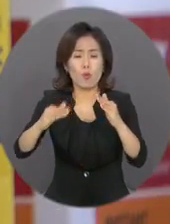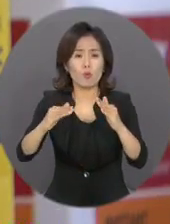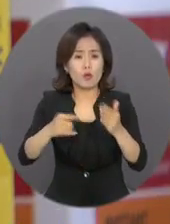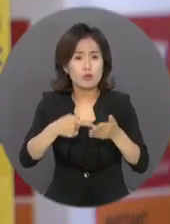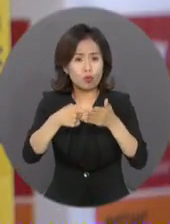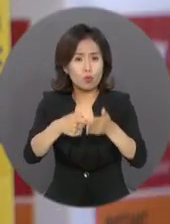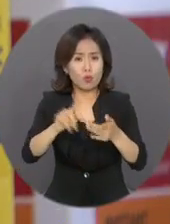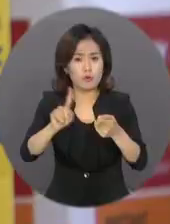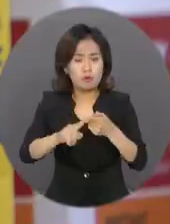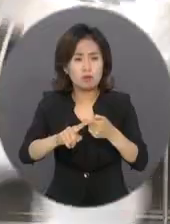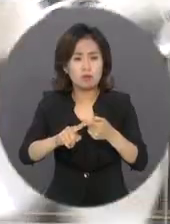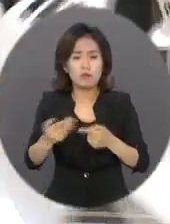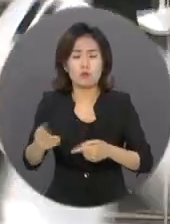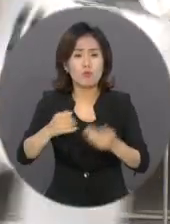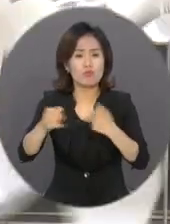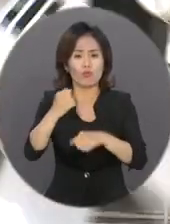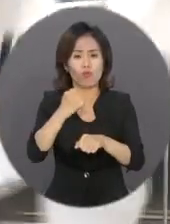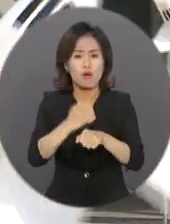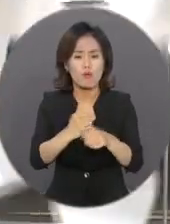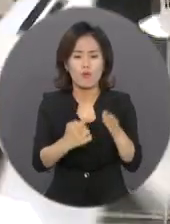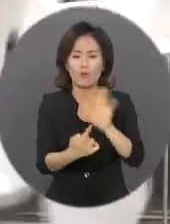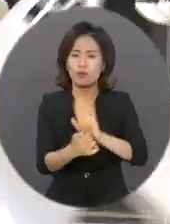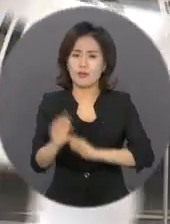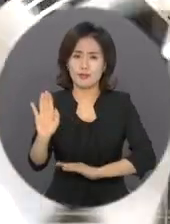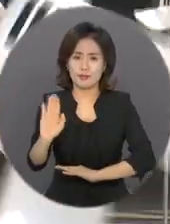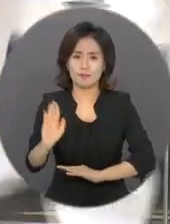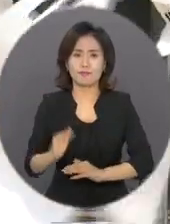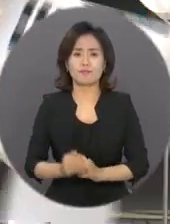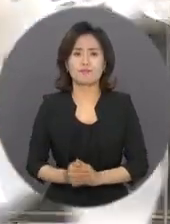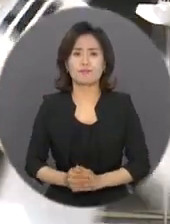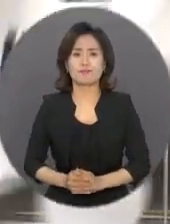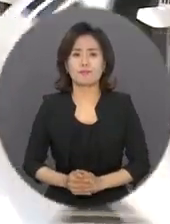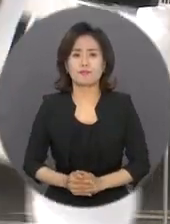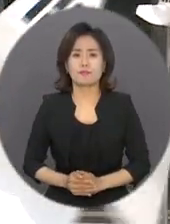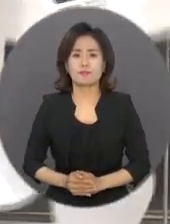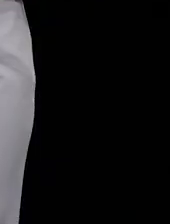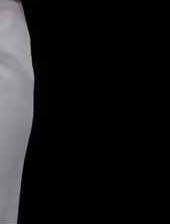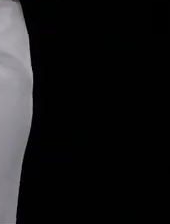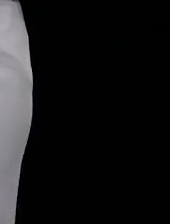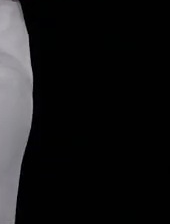뒤에 숨어 꽁꽁 감추고 있습니다 MBC 뉴스 박종호입니다